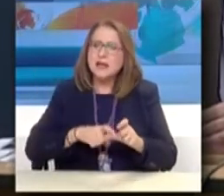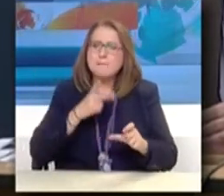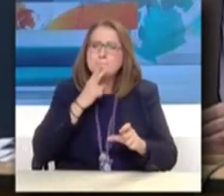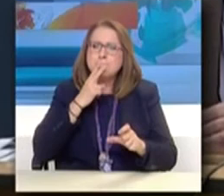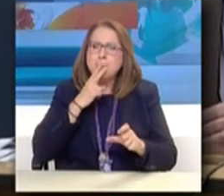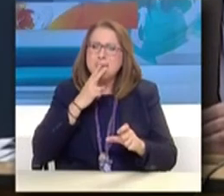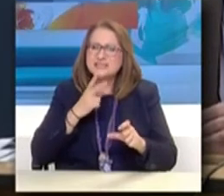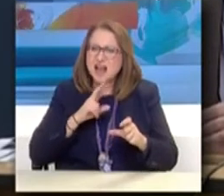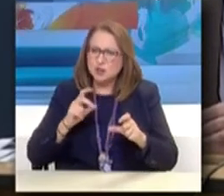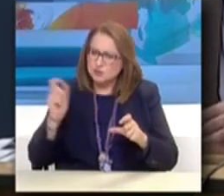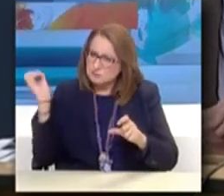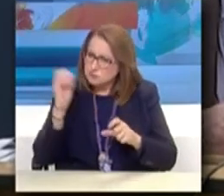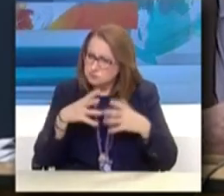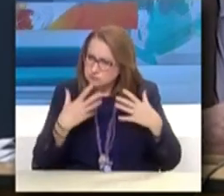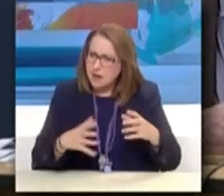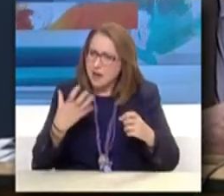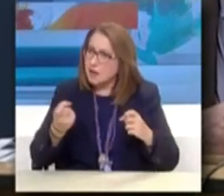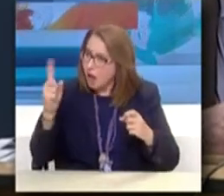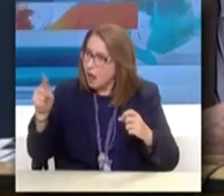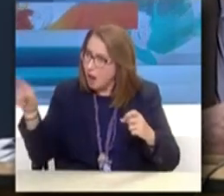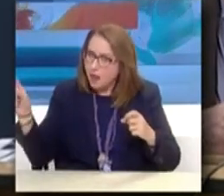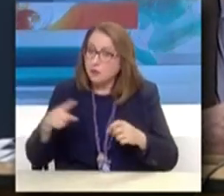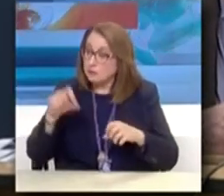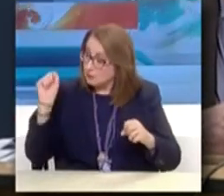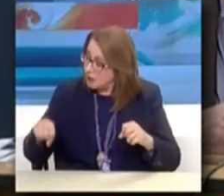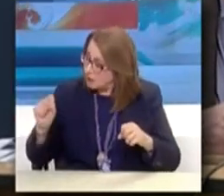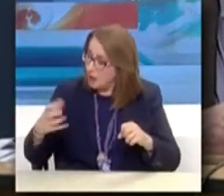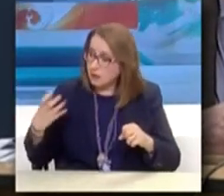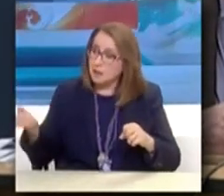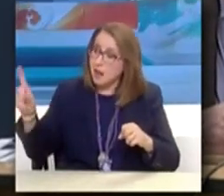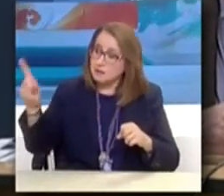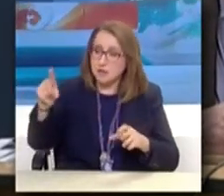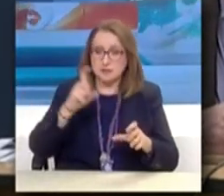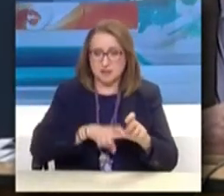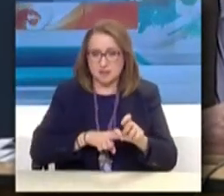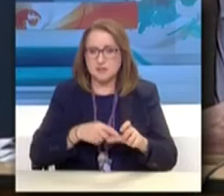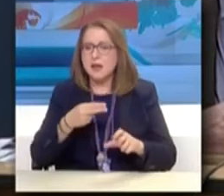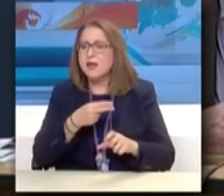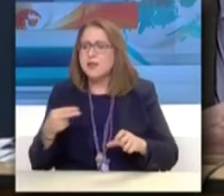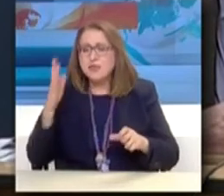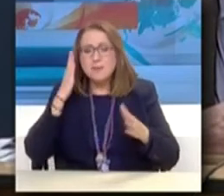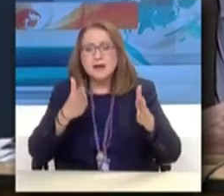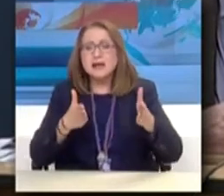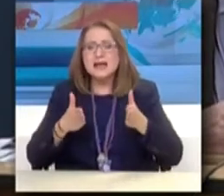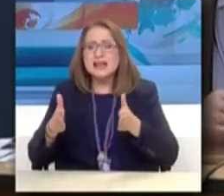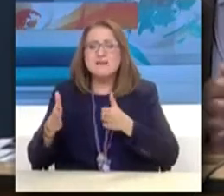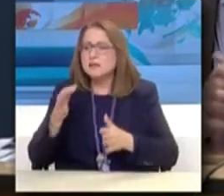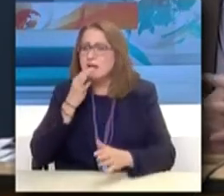πλέον. Δεν είναι απάντηση για τα κρεβάτια ΜΕΘ και στο επιστημονικό κομμάτι αλλά και στο...